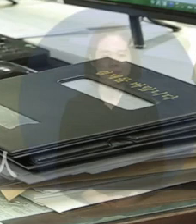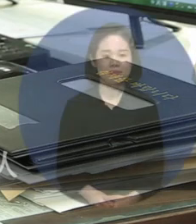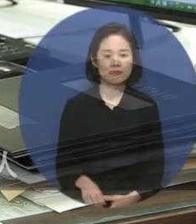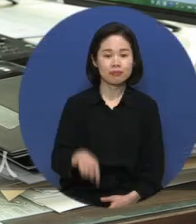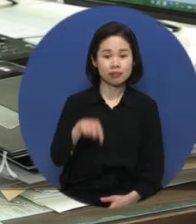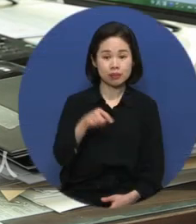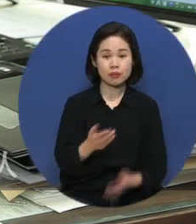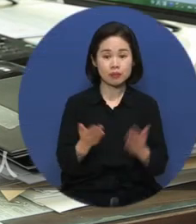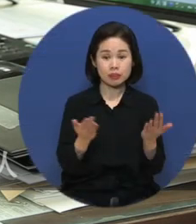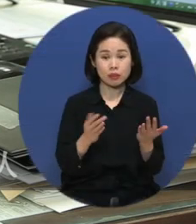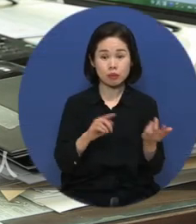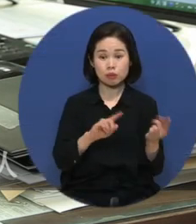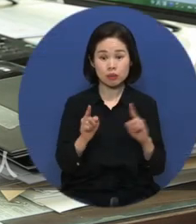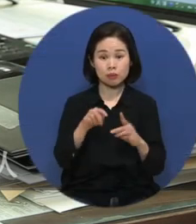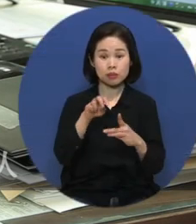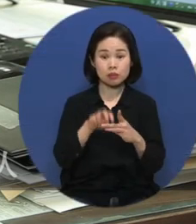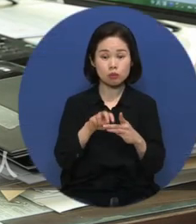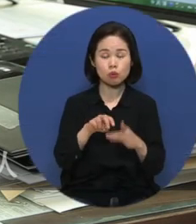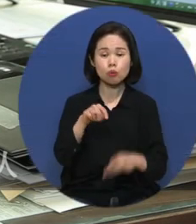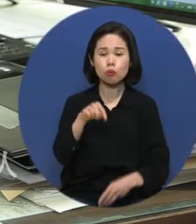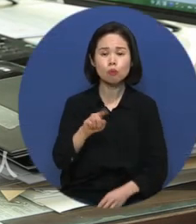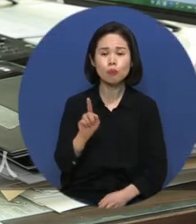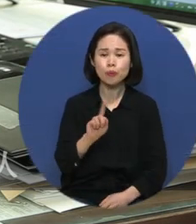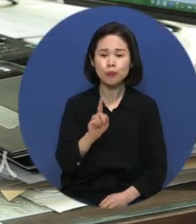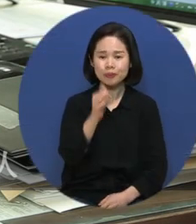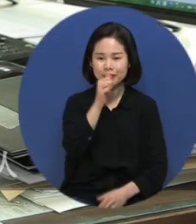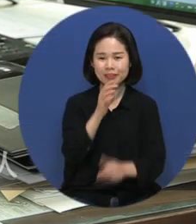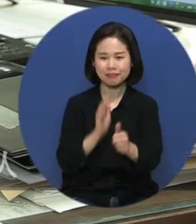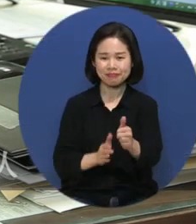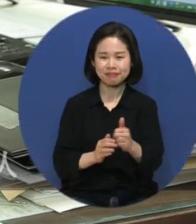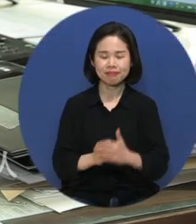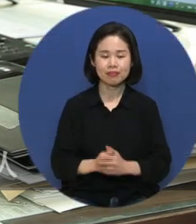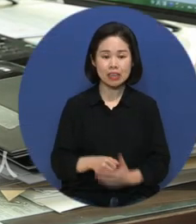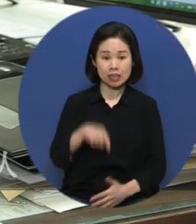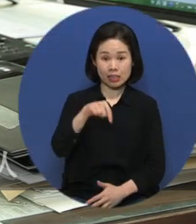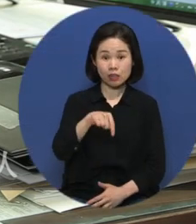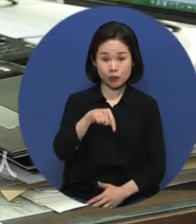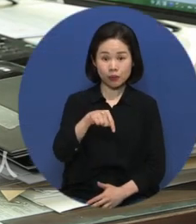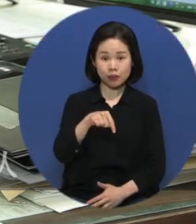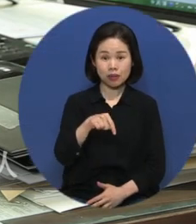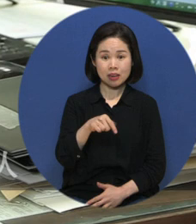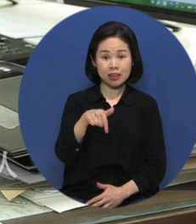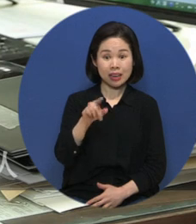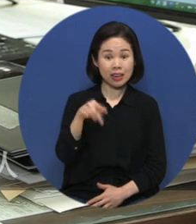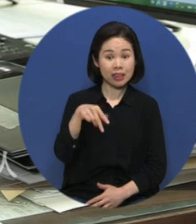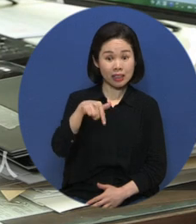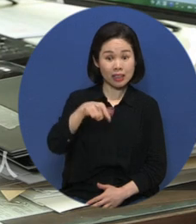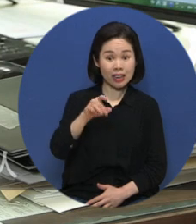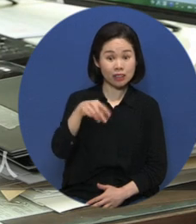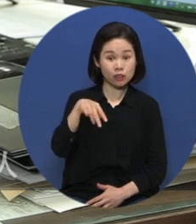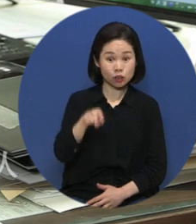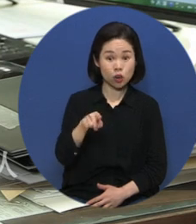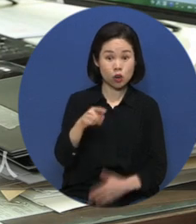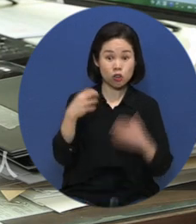먼저 강서구립 직업재활센터 소개 좀 부탁드립니다. 네, 이것은 강서구에서 건축을